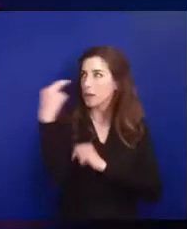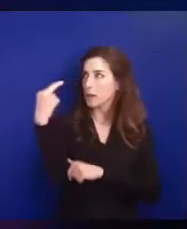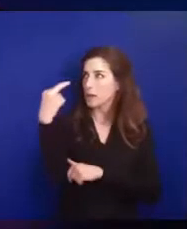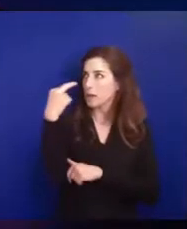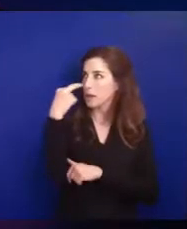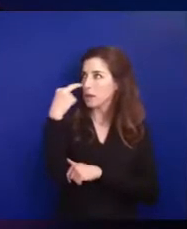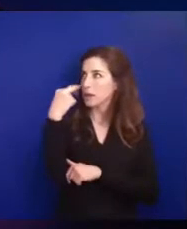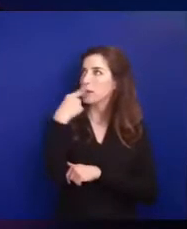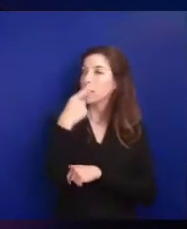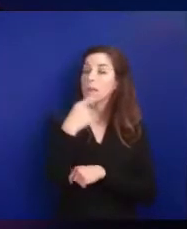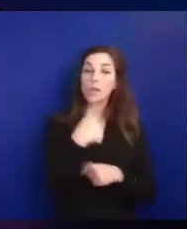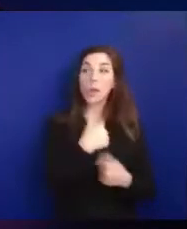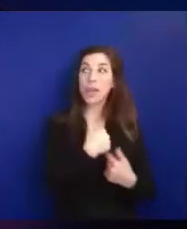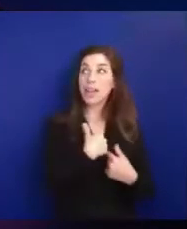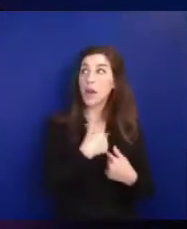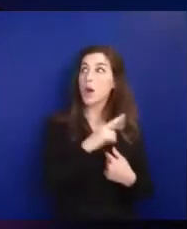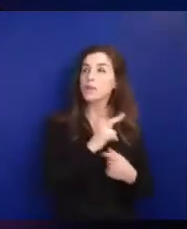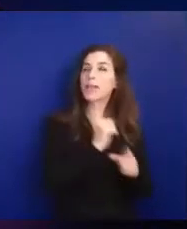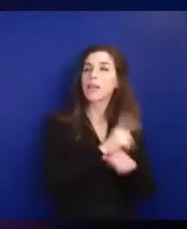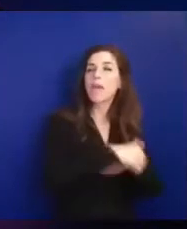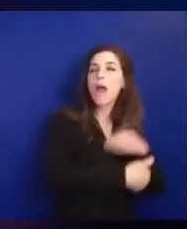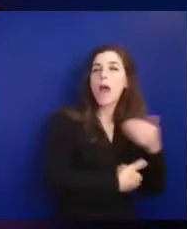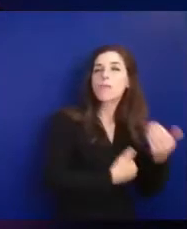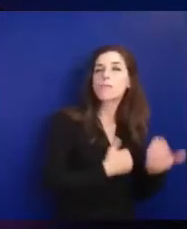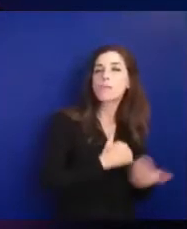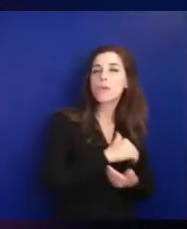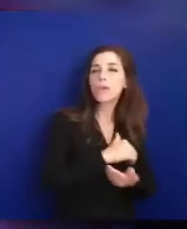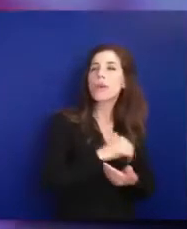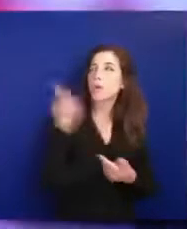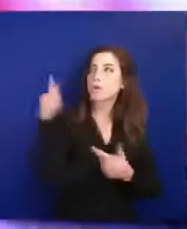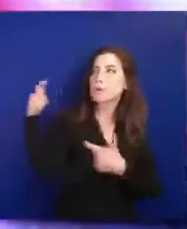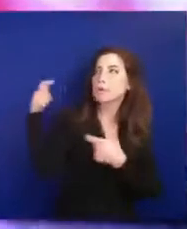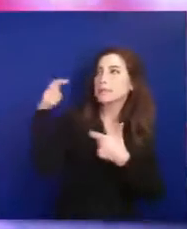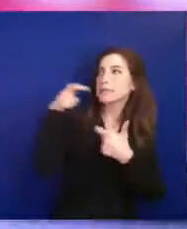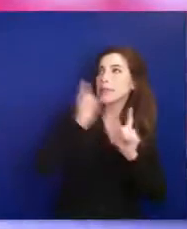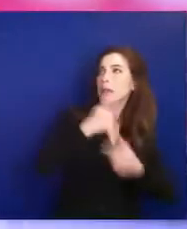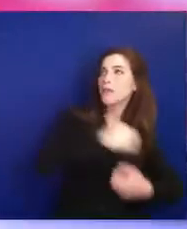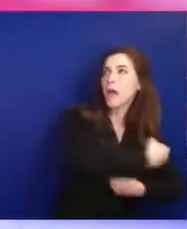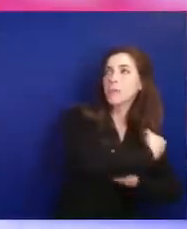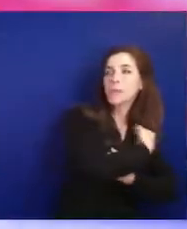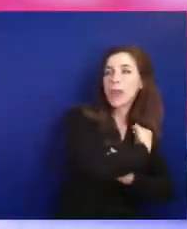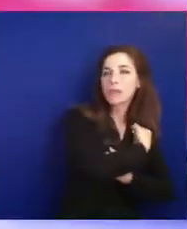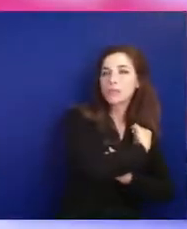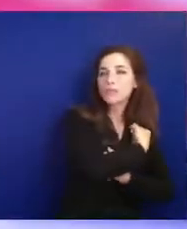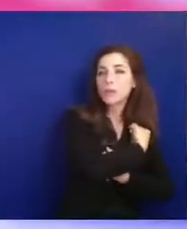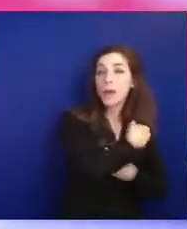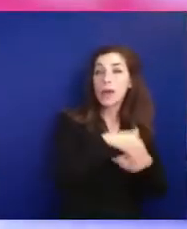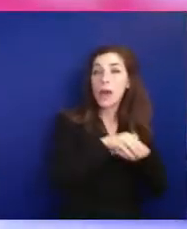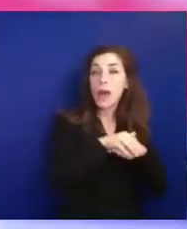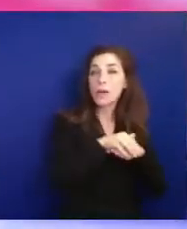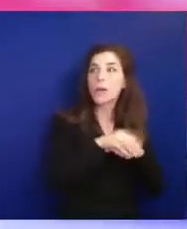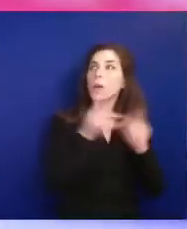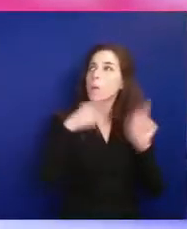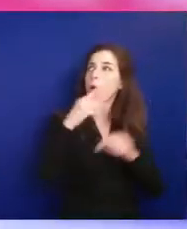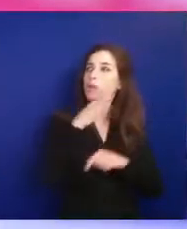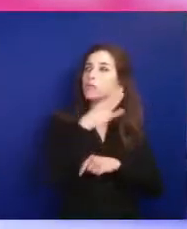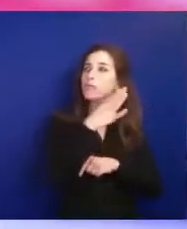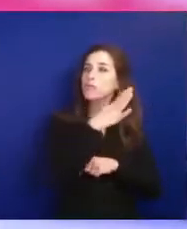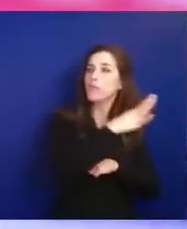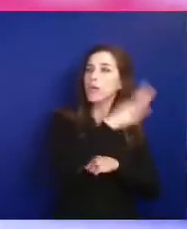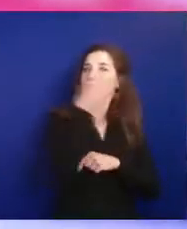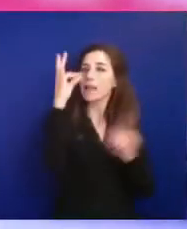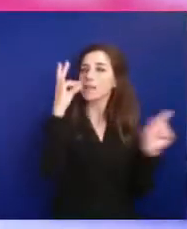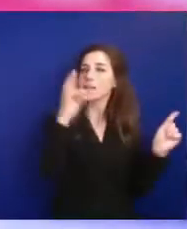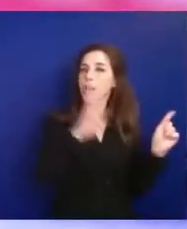rosaria ci costrinse ad abbracciarci poi scelse rosaria e la portò in una